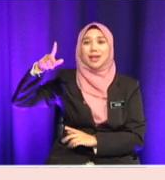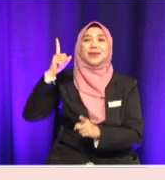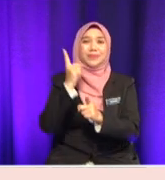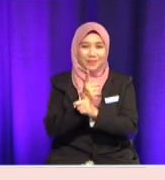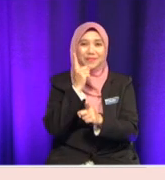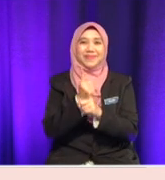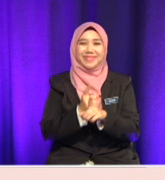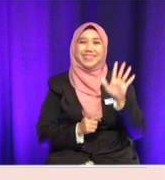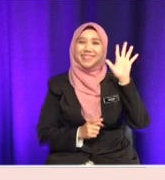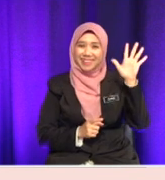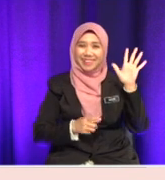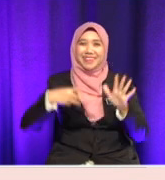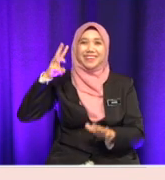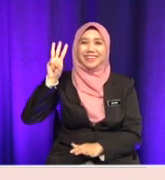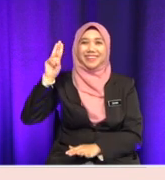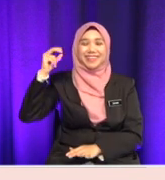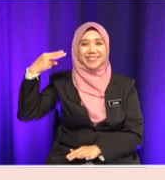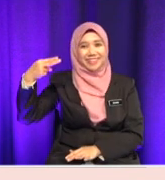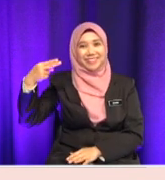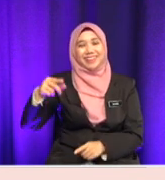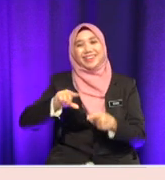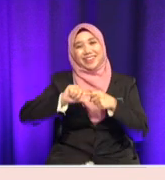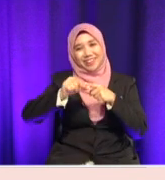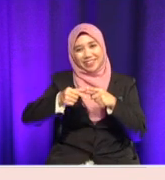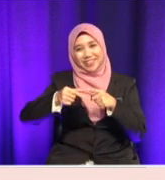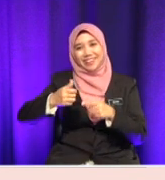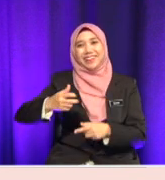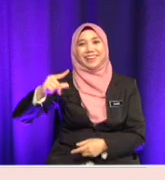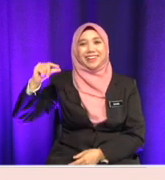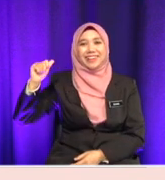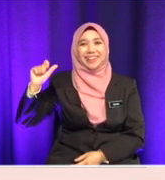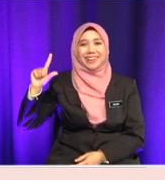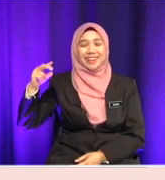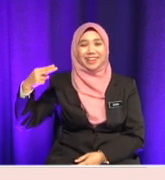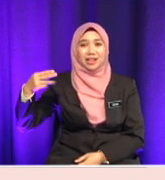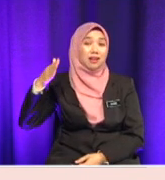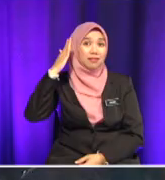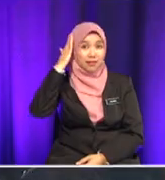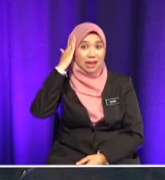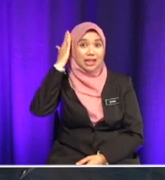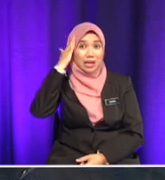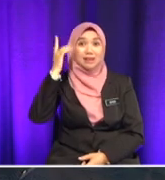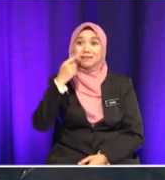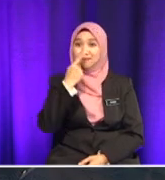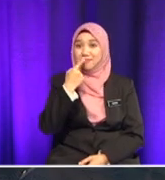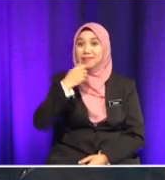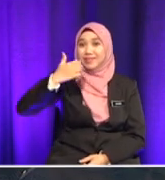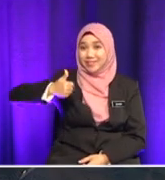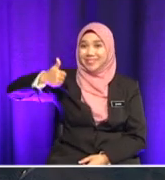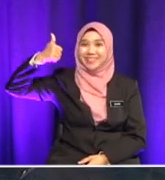untuk kumpulan udang galah dampaknya kita sudah ada pemenang